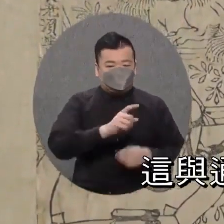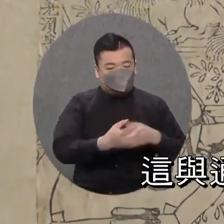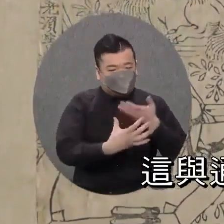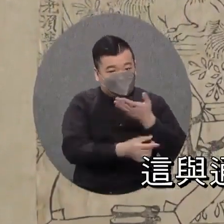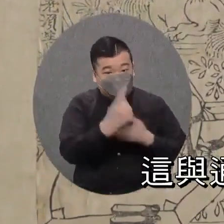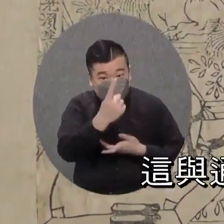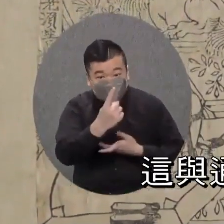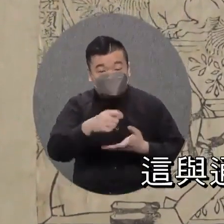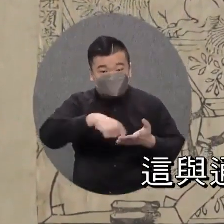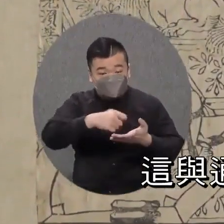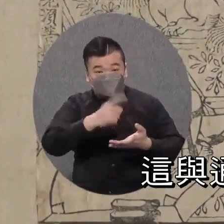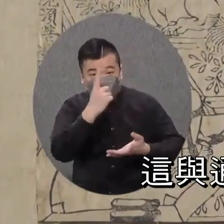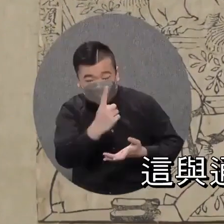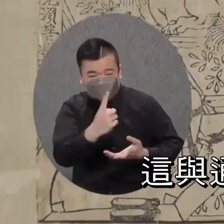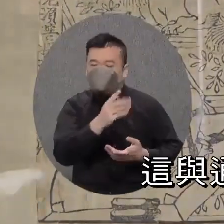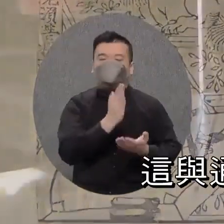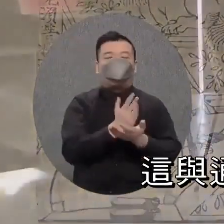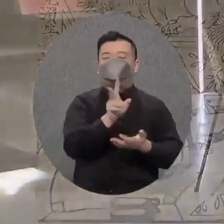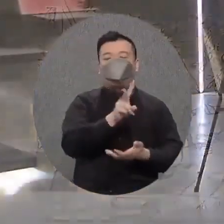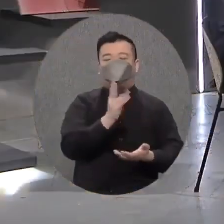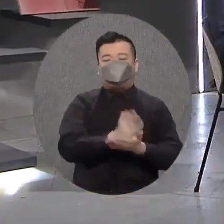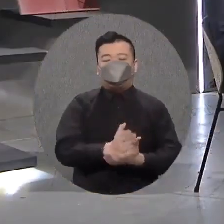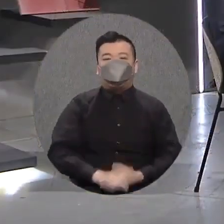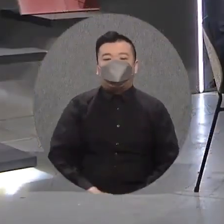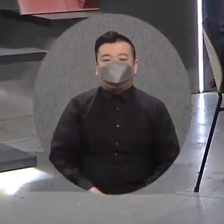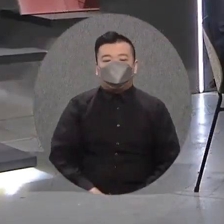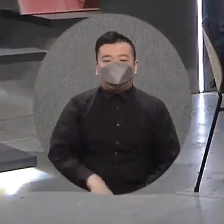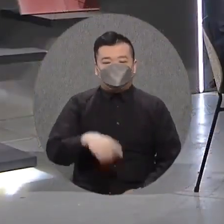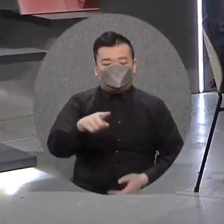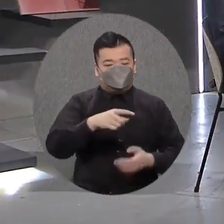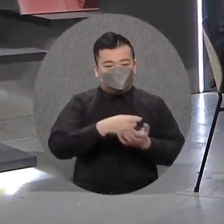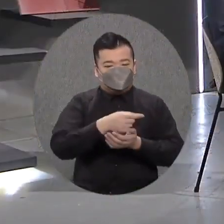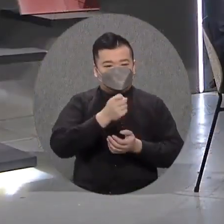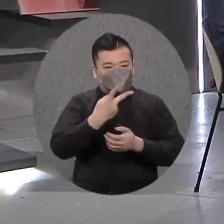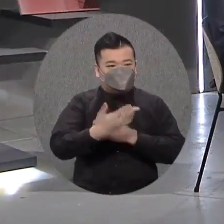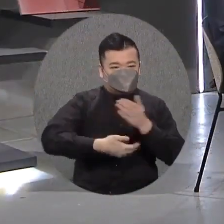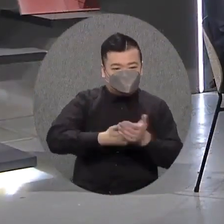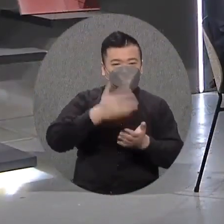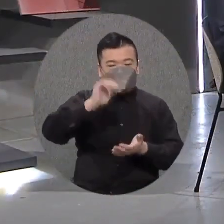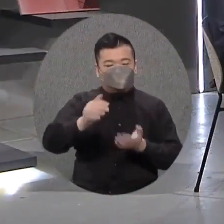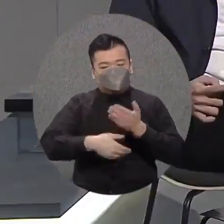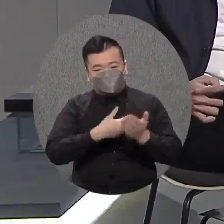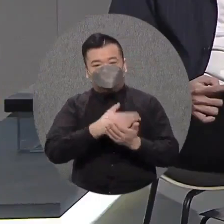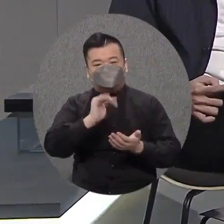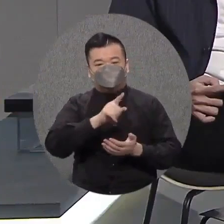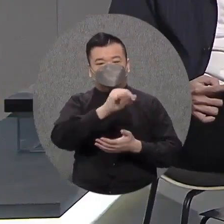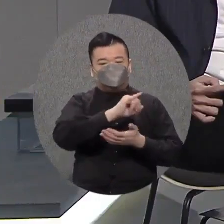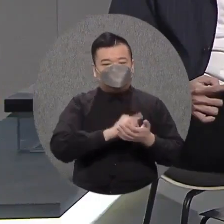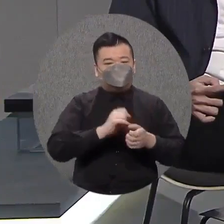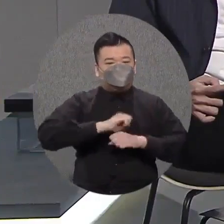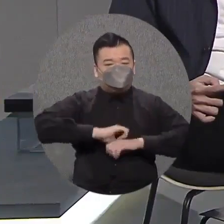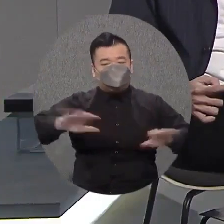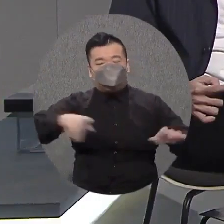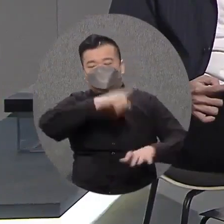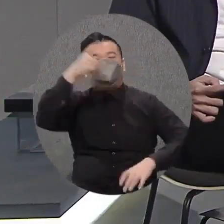繪畫或者雕塑作品非常之唔同嘅。咁版畫因為有呢個複數性啦，所以就可以增加藝術品嘅流通